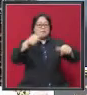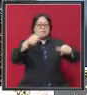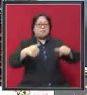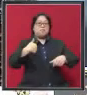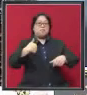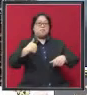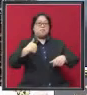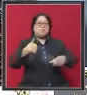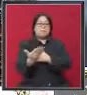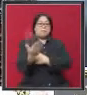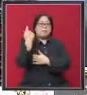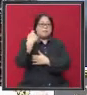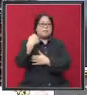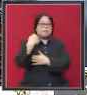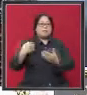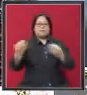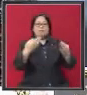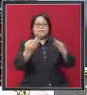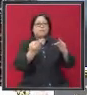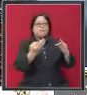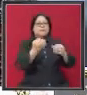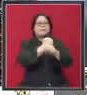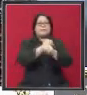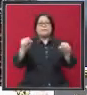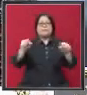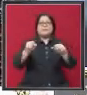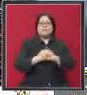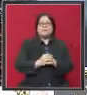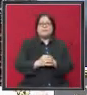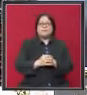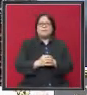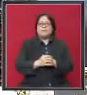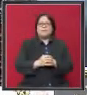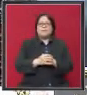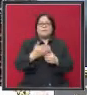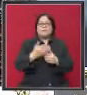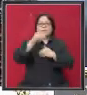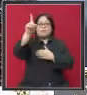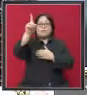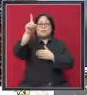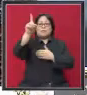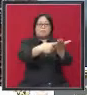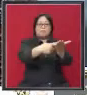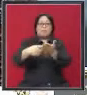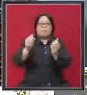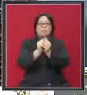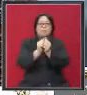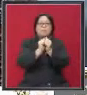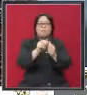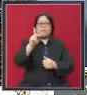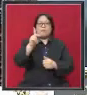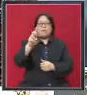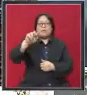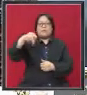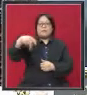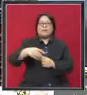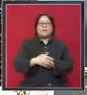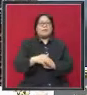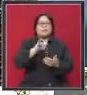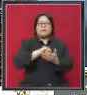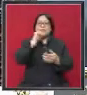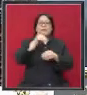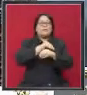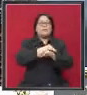kita, baru pagi ini saya dapat siapkan analisis itu selepas satu minggu berbincang dengan KWSP, ini tidak